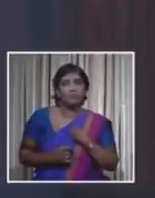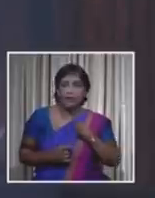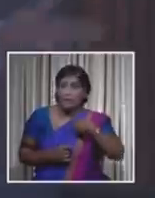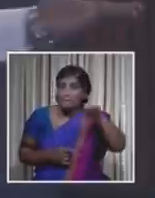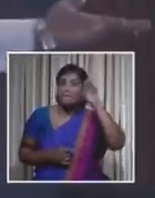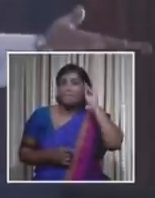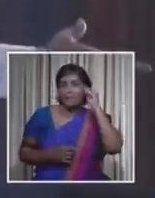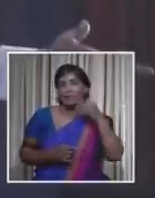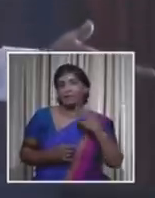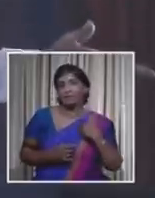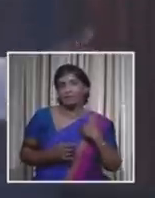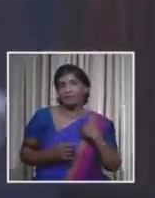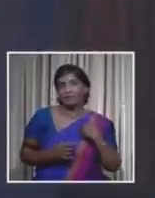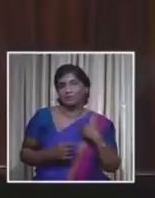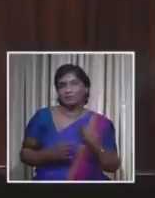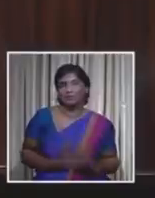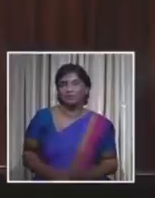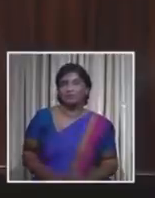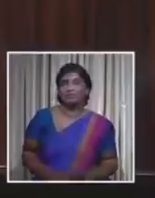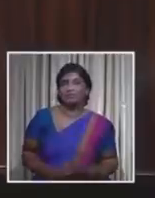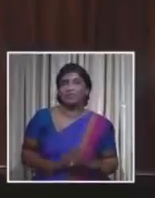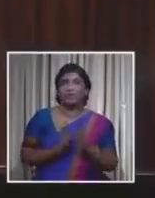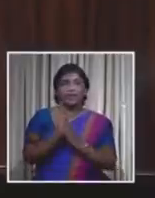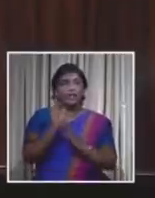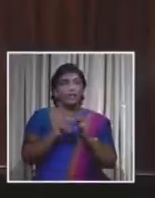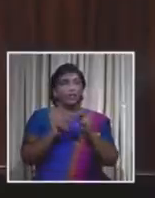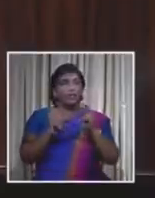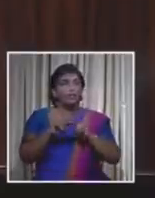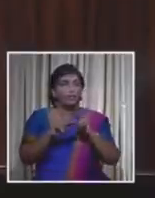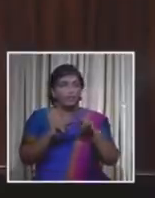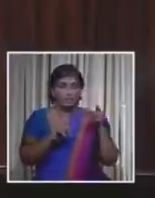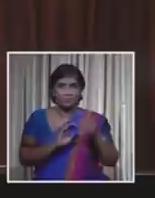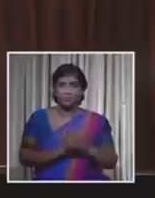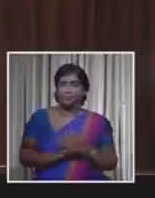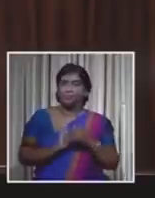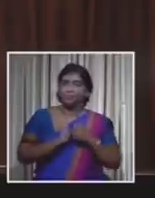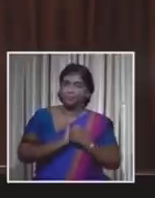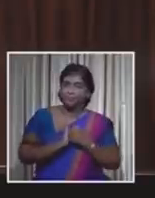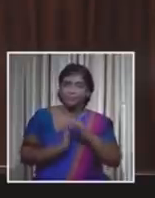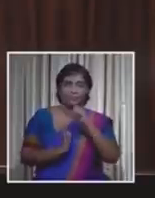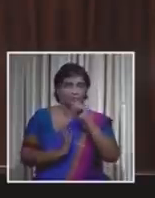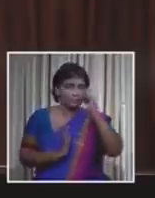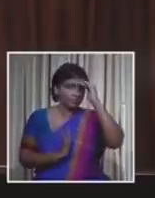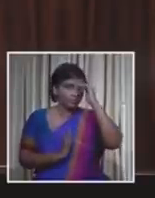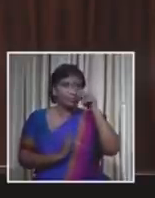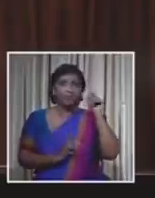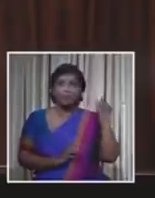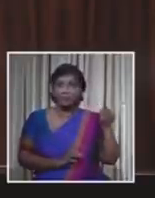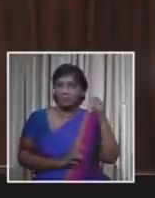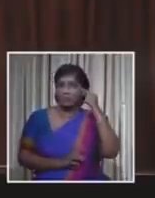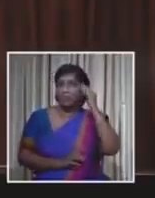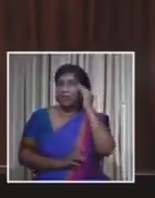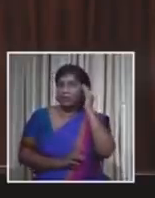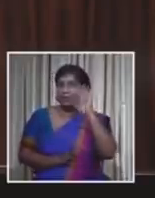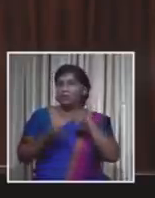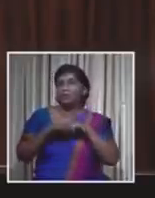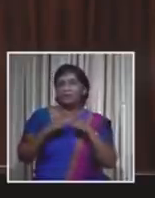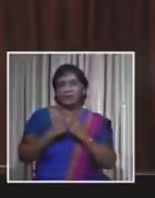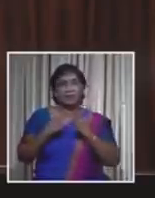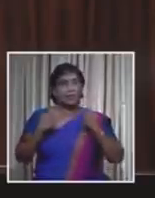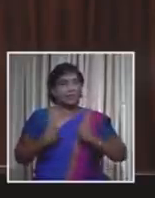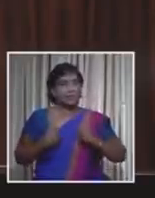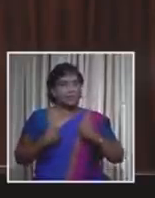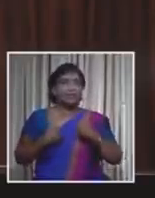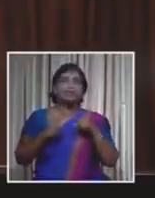පිළිගන්නා බොහොම ස්තුතියි ෆර්නාන්ඩෝ පුල්ලේ මන්ත්‍රීතුමිය ඉල්ලනවා ගරු කතානායක තුමනි මේ කාන්තා සංසදයේ